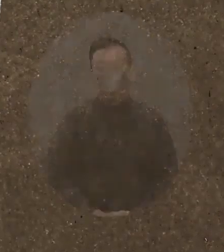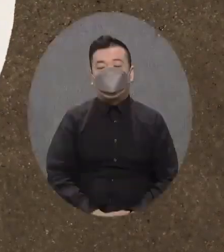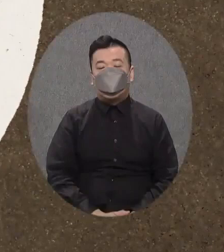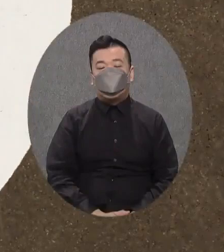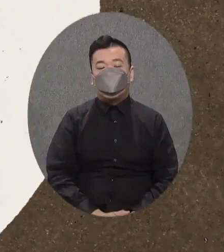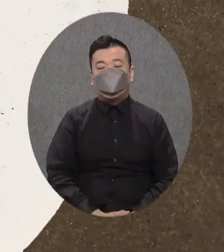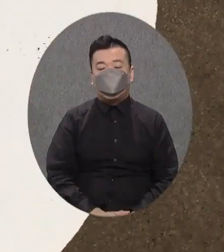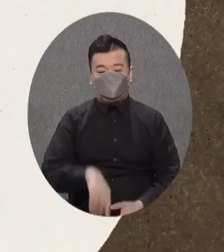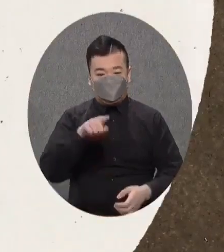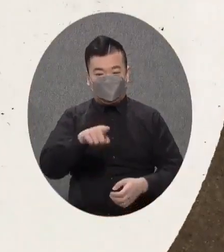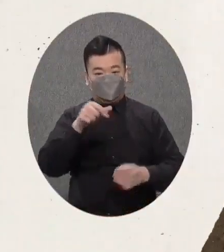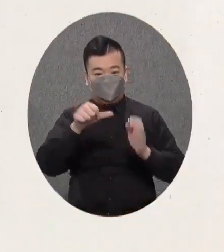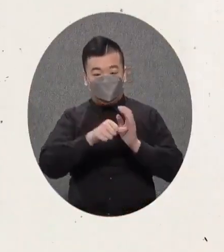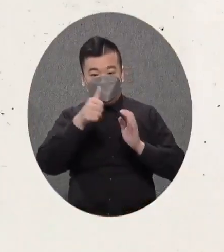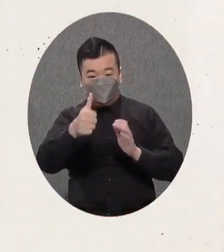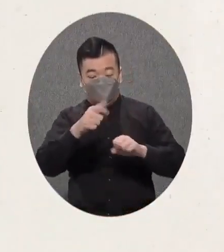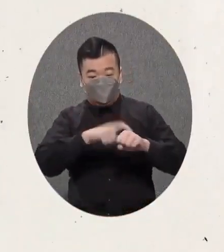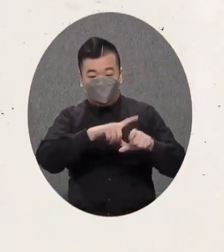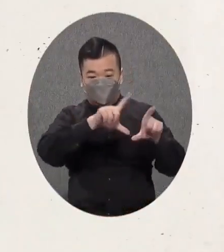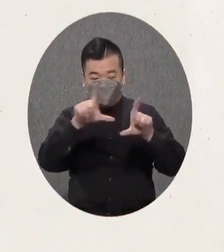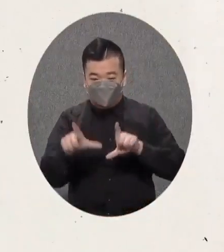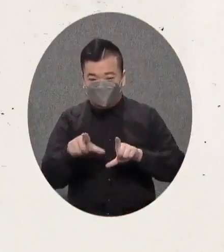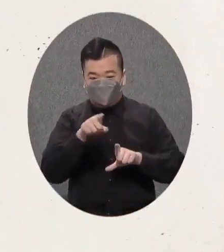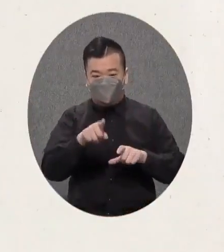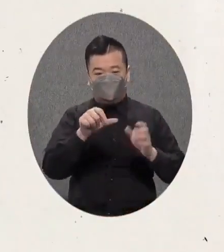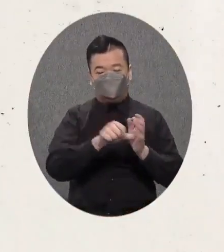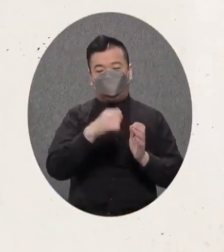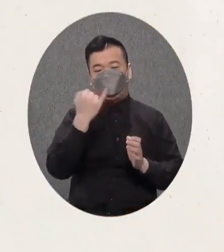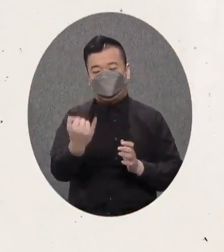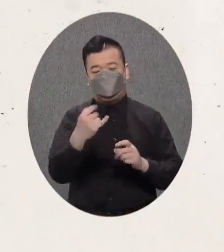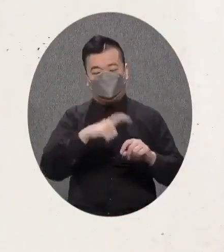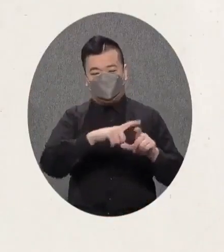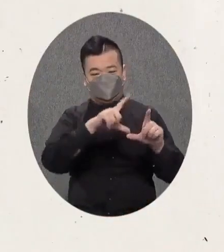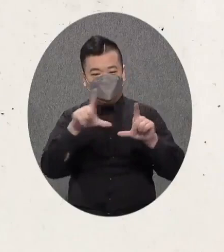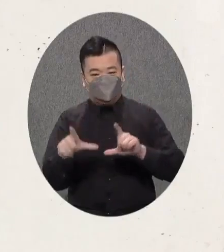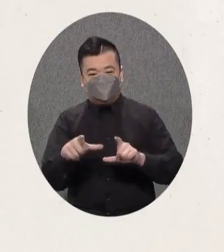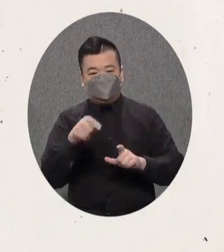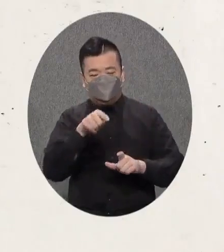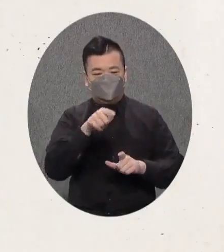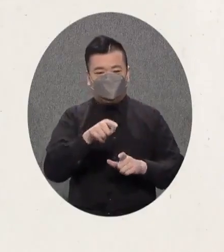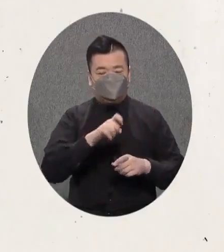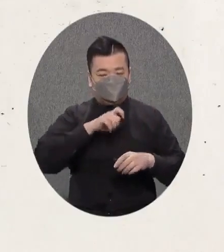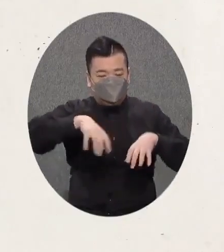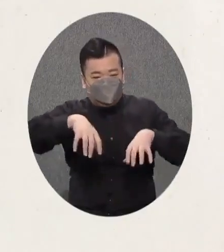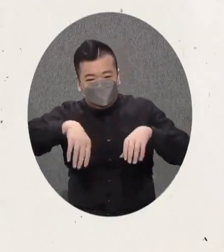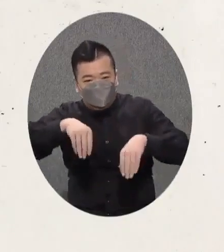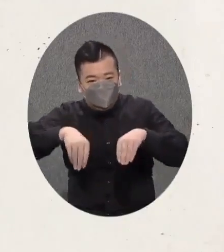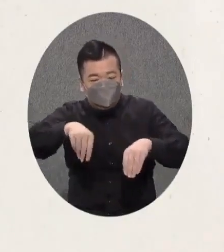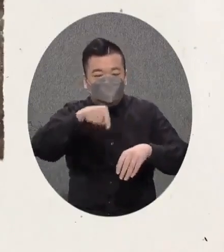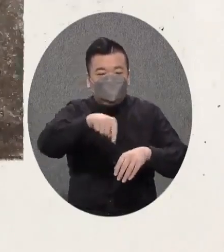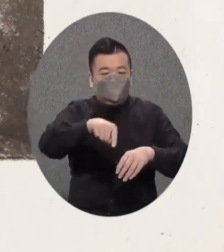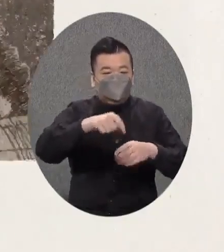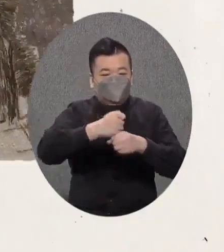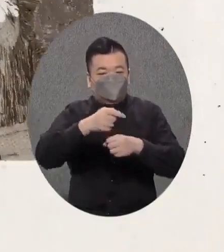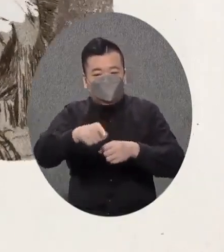這是最好的時代。这是最坏的时代，这是路仔翻查族谱的时代，